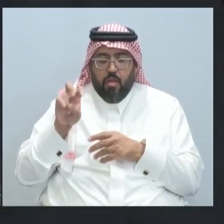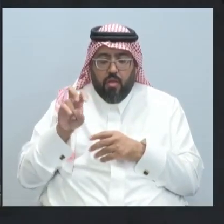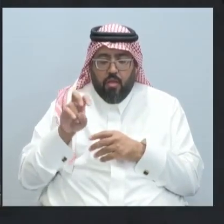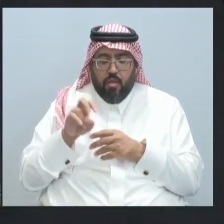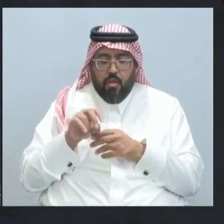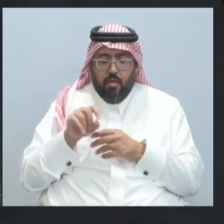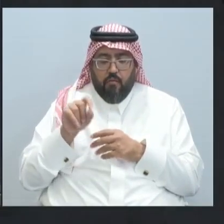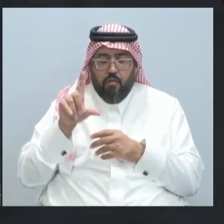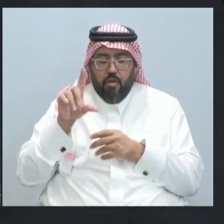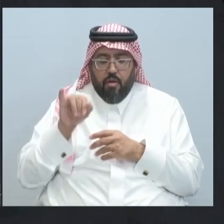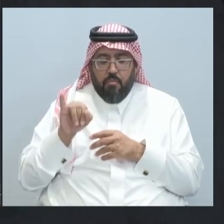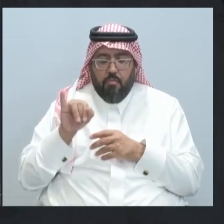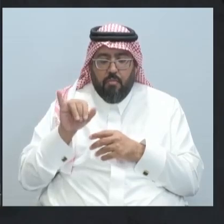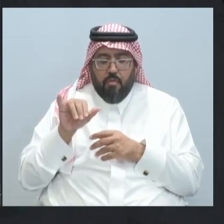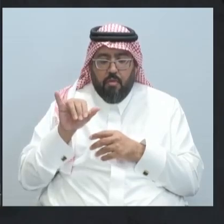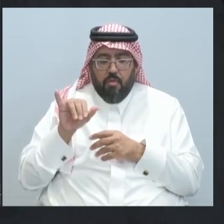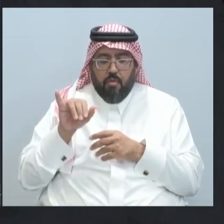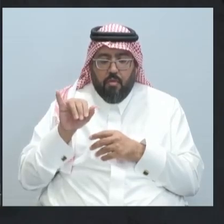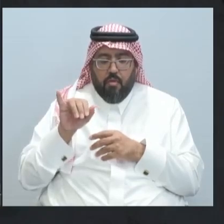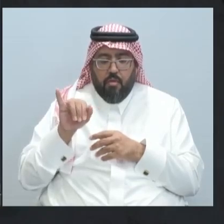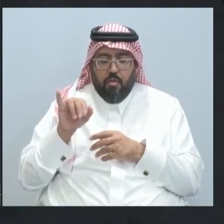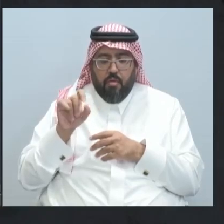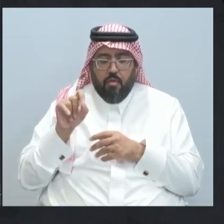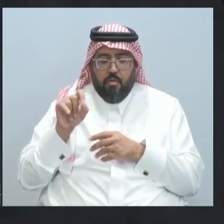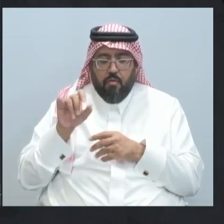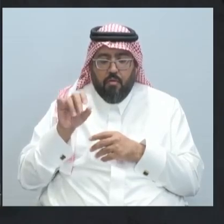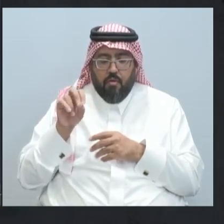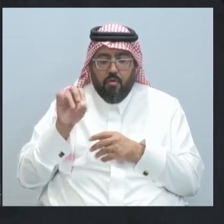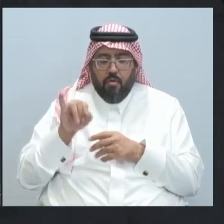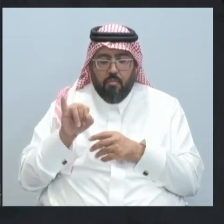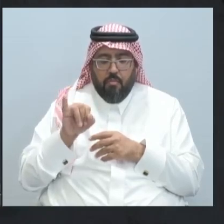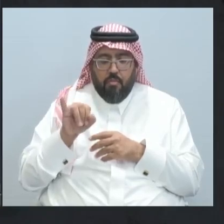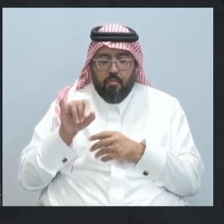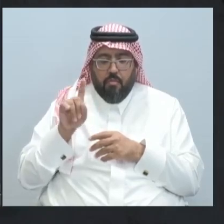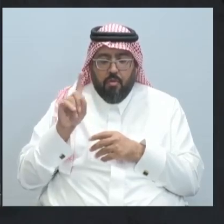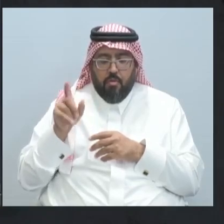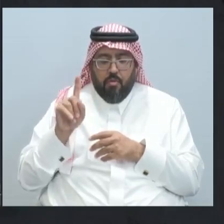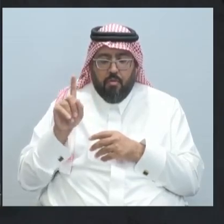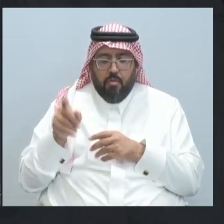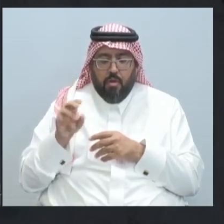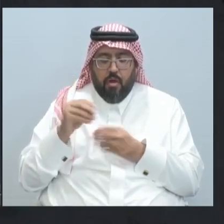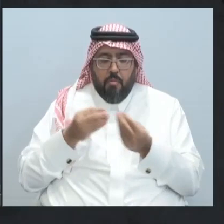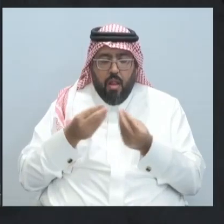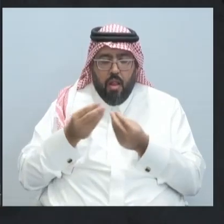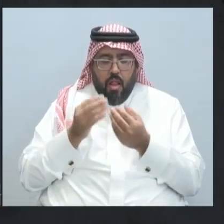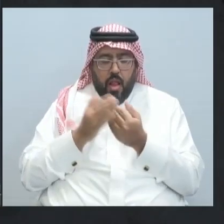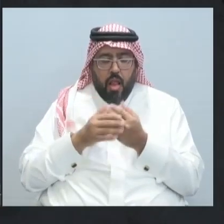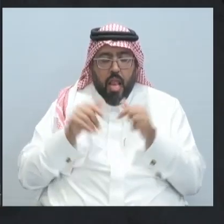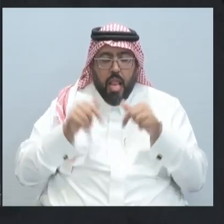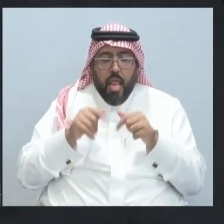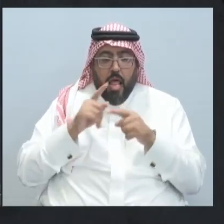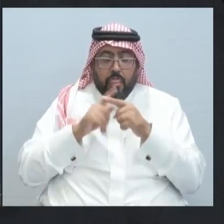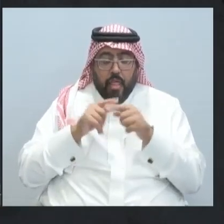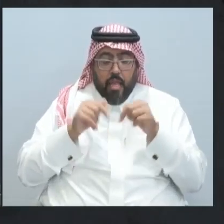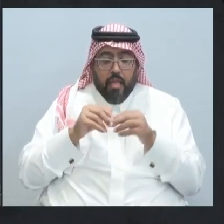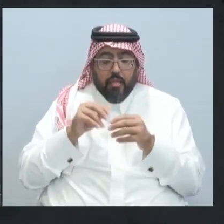الدرس فرصه لك ايها الانسان ان تحسن بعد ذلك ان كنت اخطات فالان فرصه الان